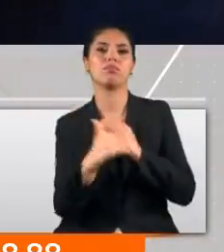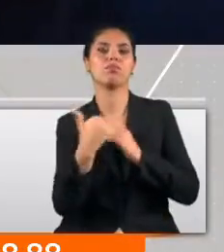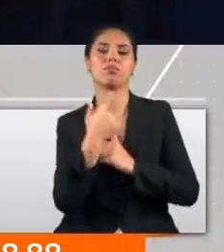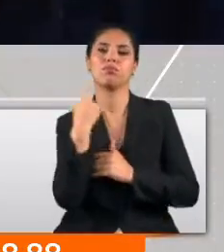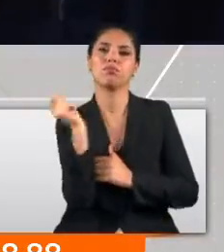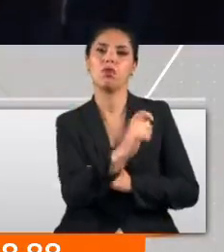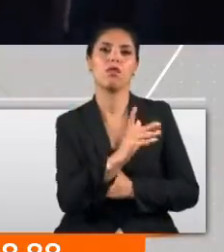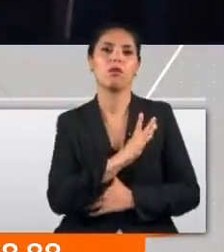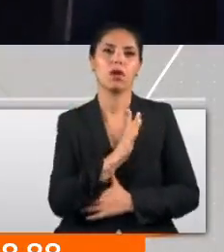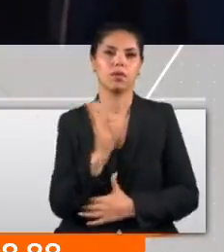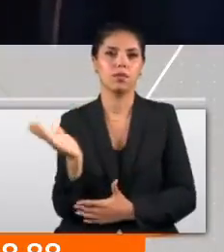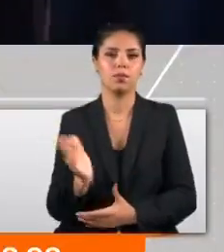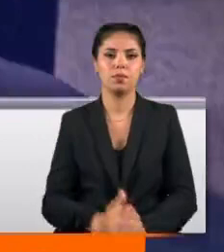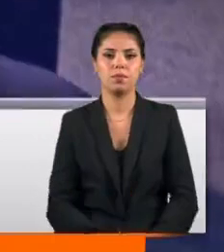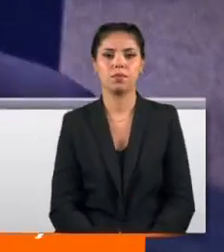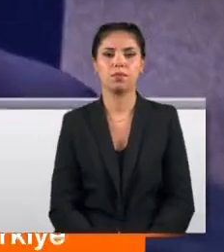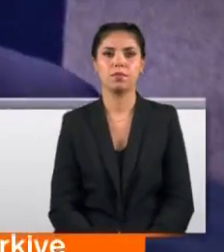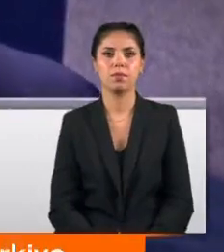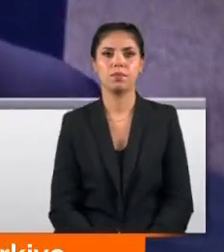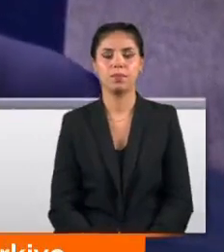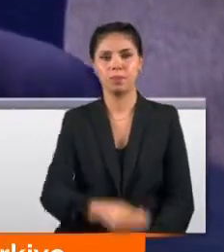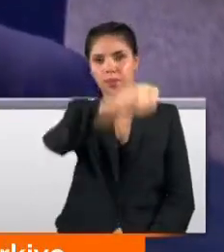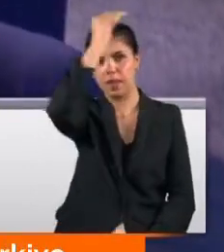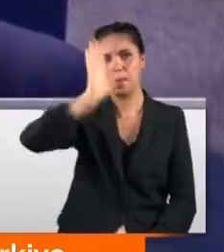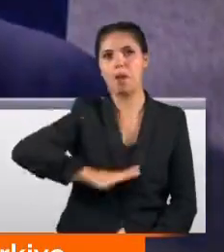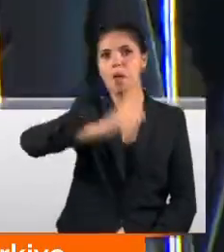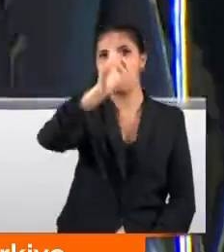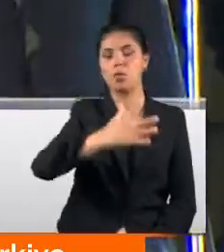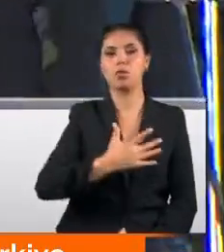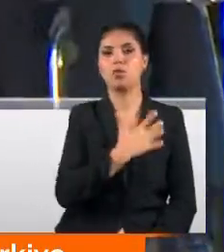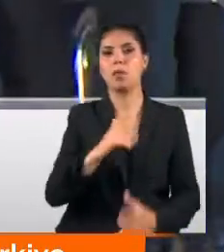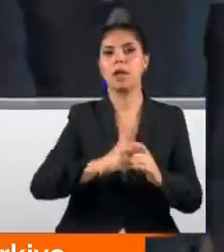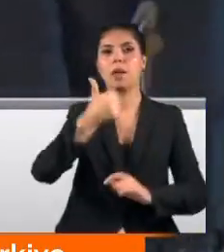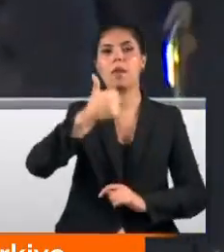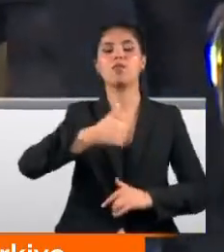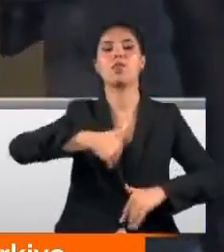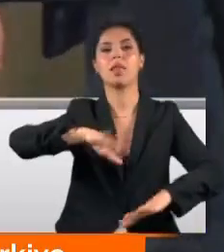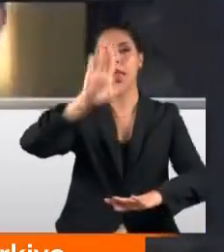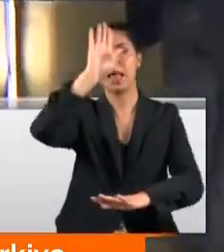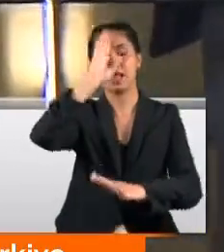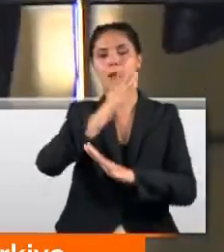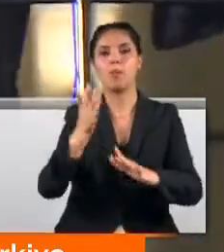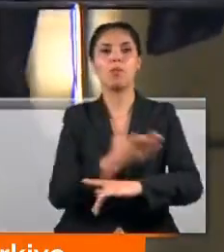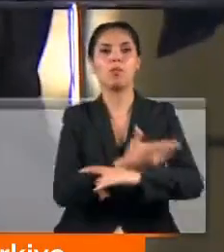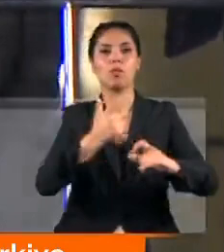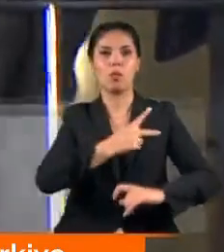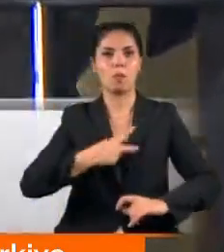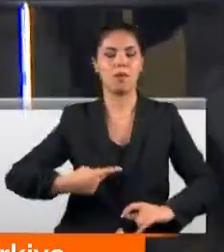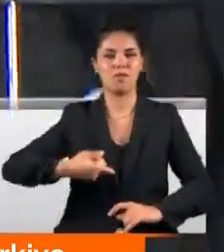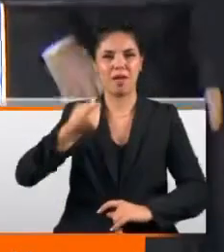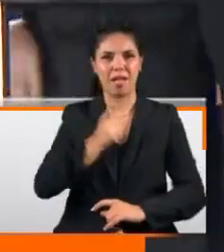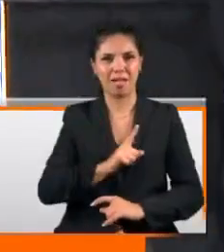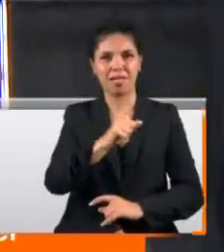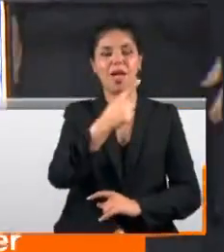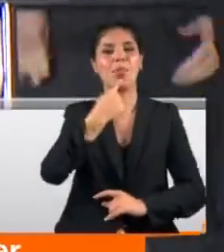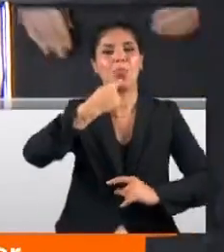artık koçbaşı olmak istiyoruz. Ancak İmamoğlu'nun CHP Genel Başkanlığı değil İstanbul Büyükşehir Belediye Başkan adaylığını